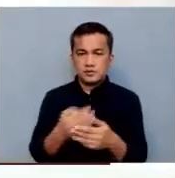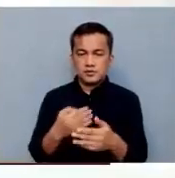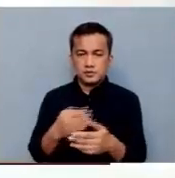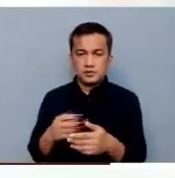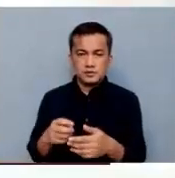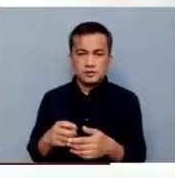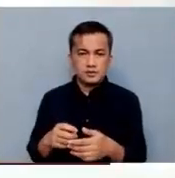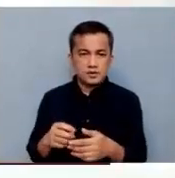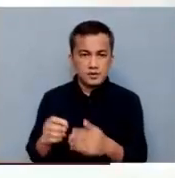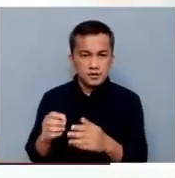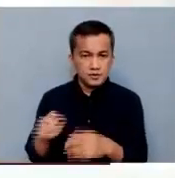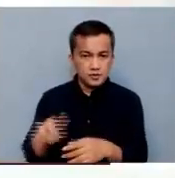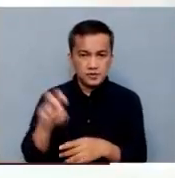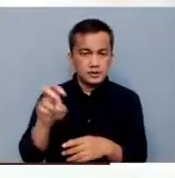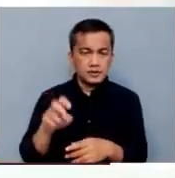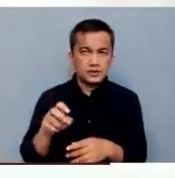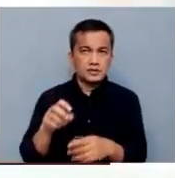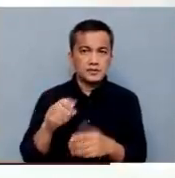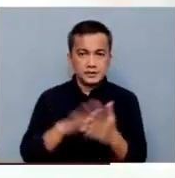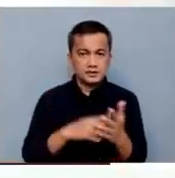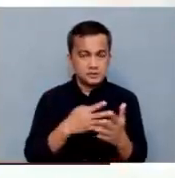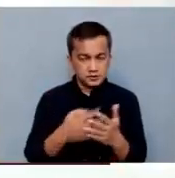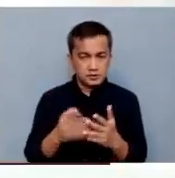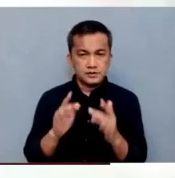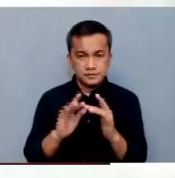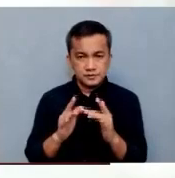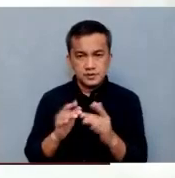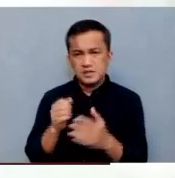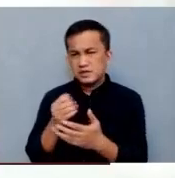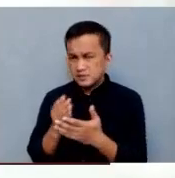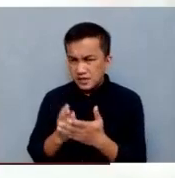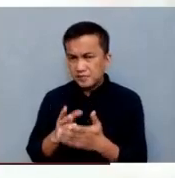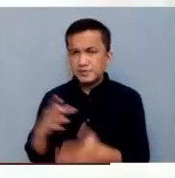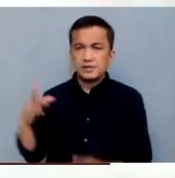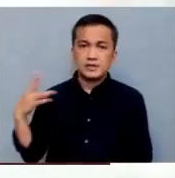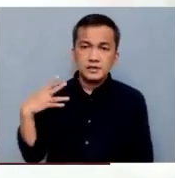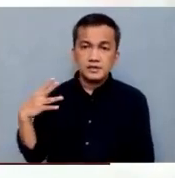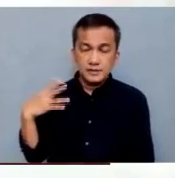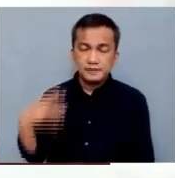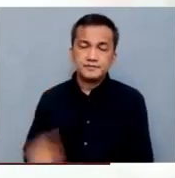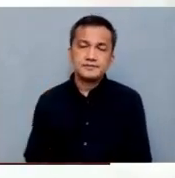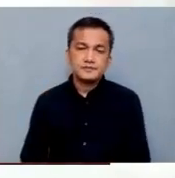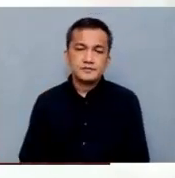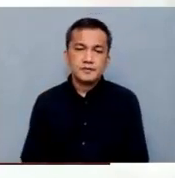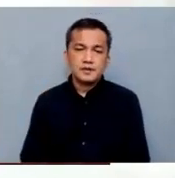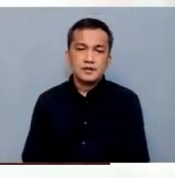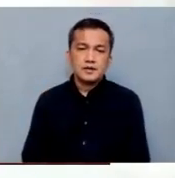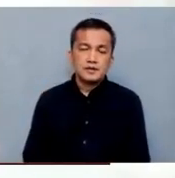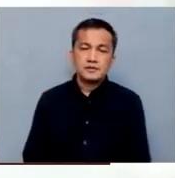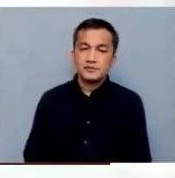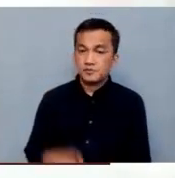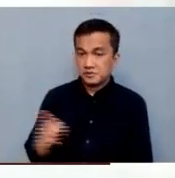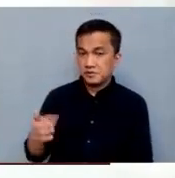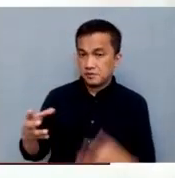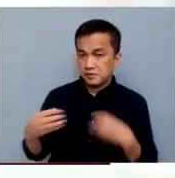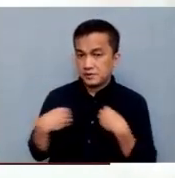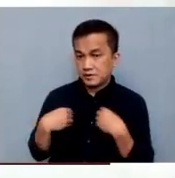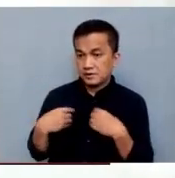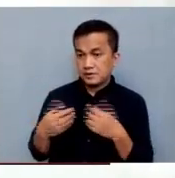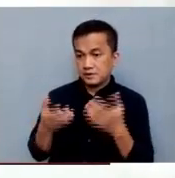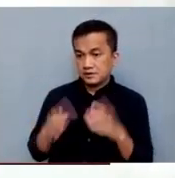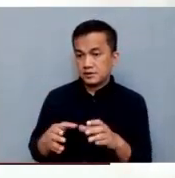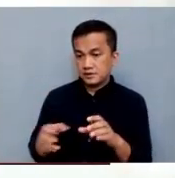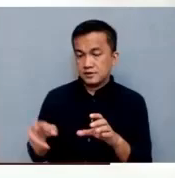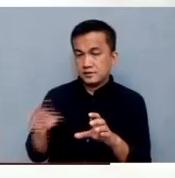yon online. So may ilan na talagang naghihintay para nga kung may magtatanggap sa kanila as chance passengers for the ordinary